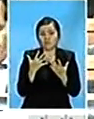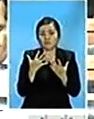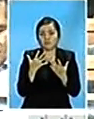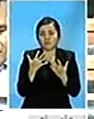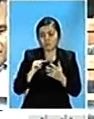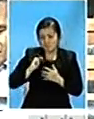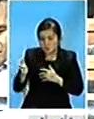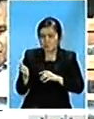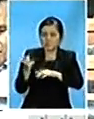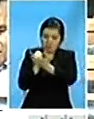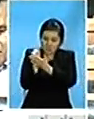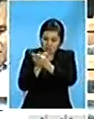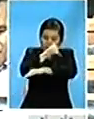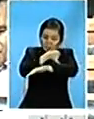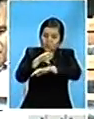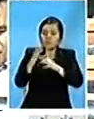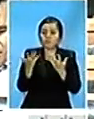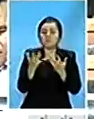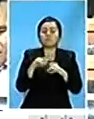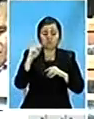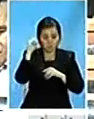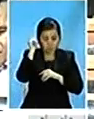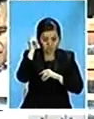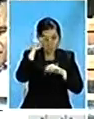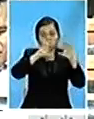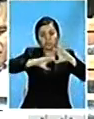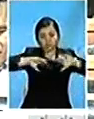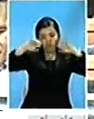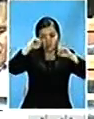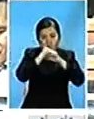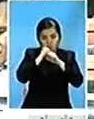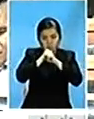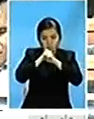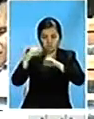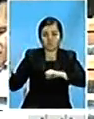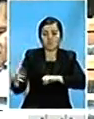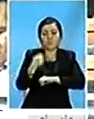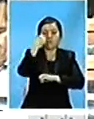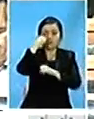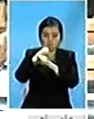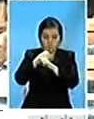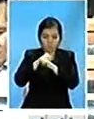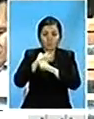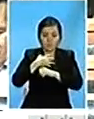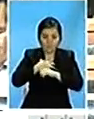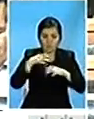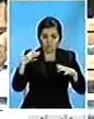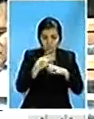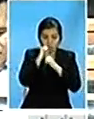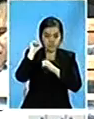ที่รัฐบาลต้องการใช้วิธีการจ้างเหมาออกแบบรวมก่อสร้างนั้นก็เพราะว่าต้องการเร่งรัดโครงการ